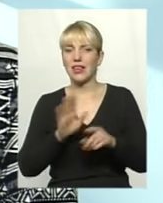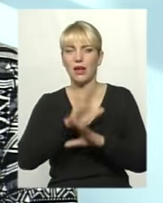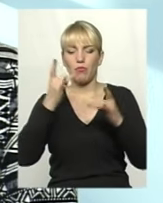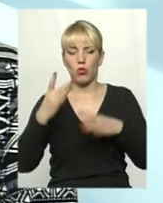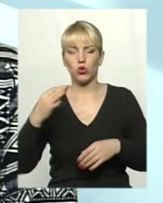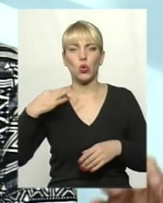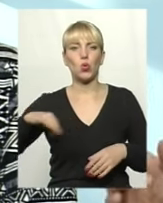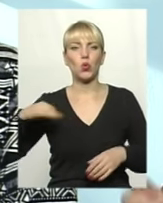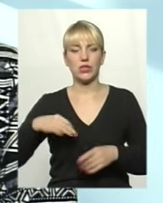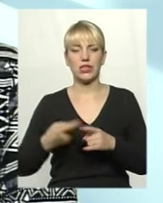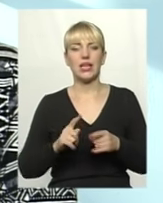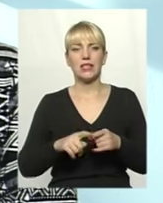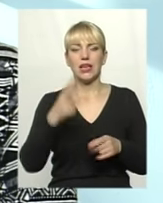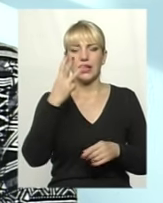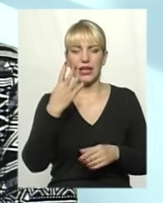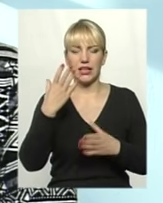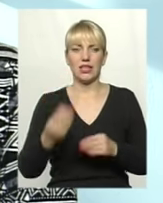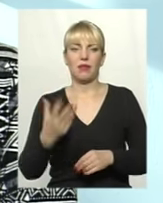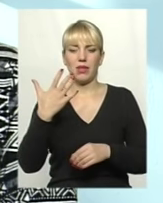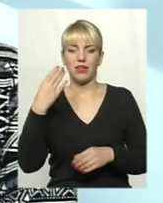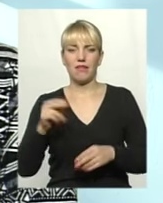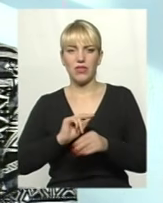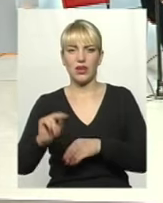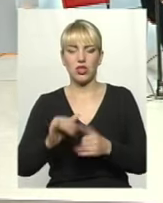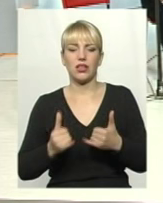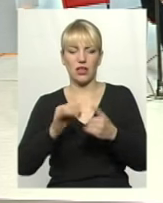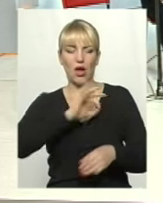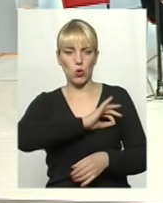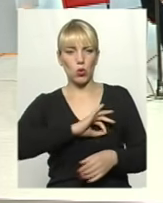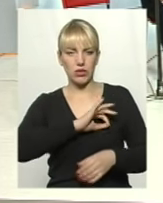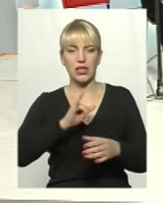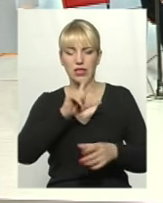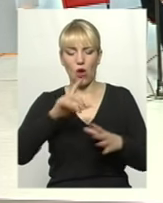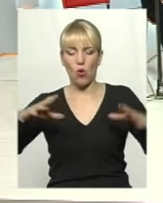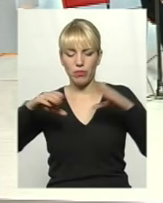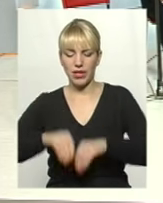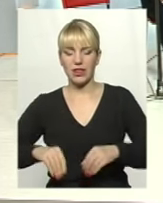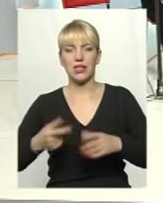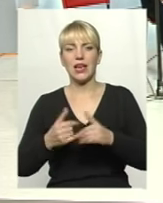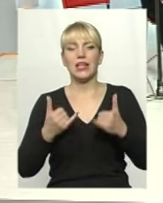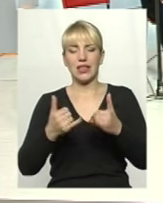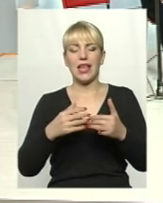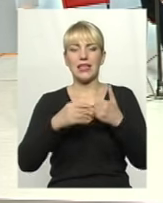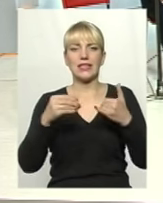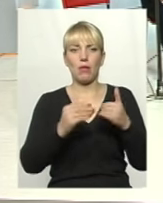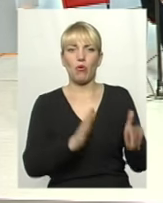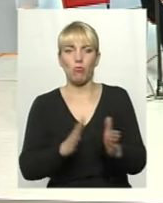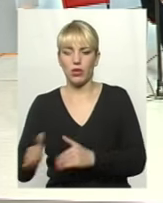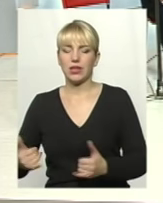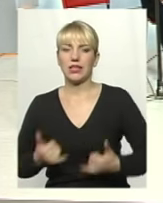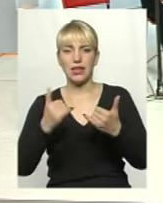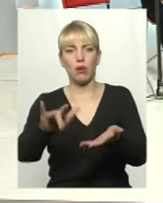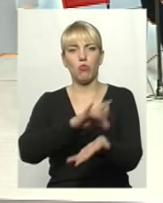на день приїхали, трьох, а то й п'ятидневні навчання для юристів з об'єднаних громад, для землевпорядників, для